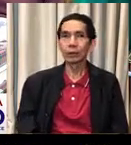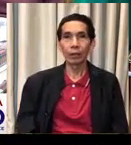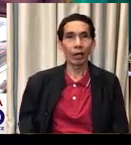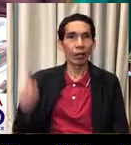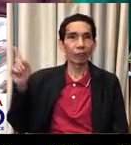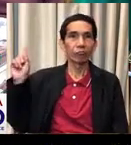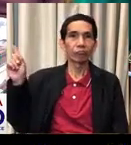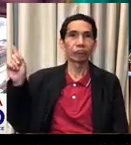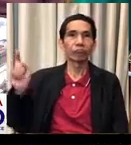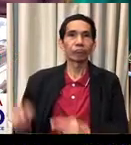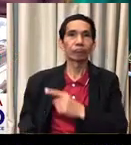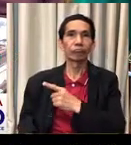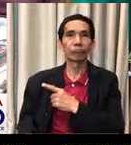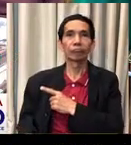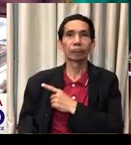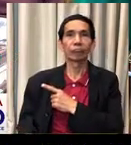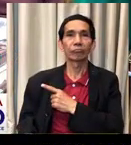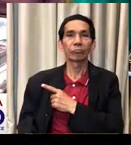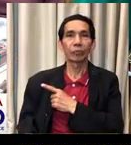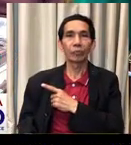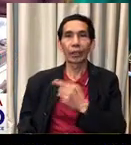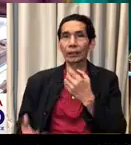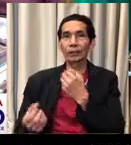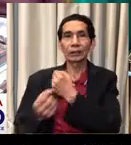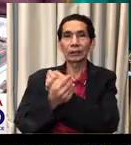Ha? Wala kang dalang safeguard.